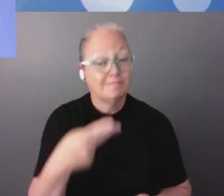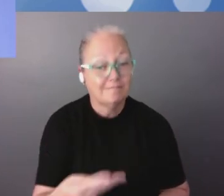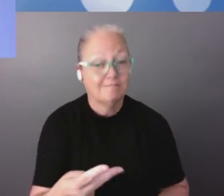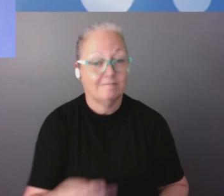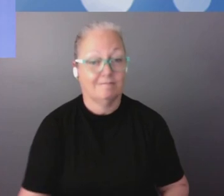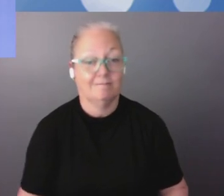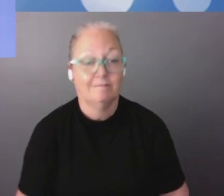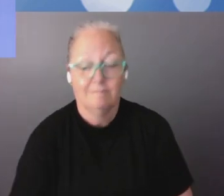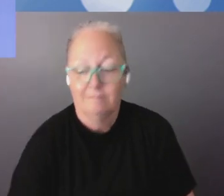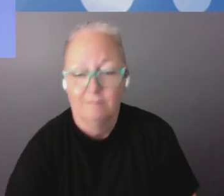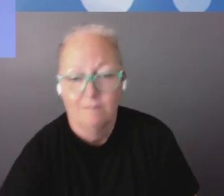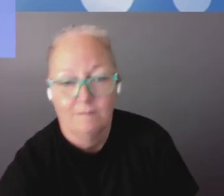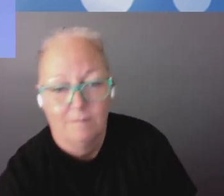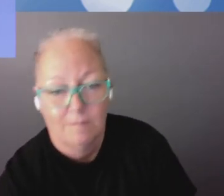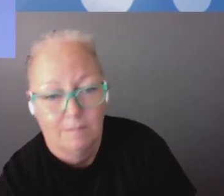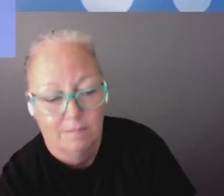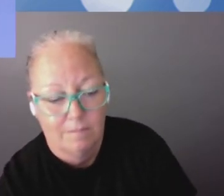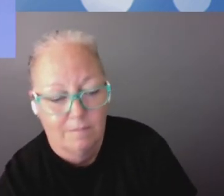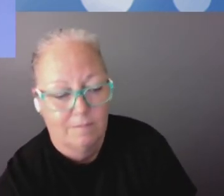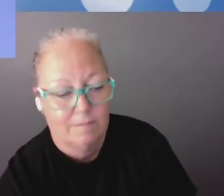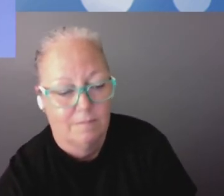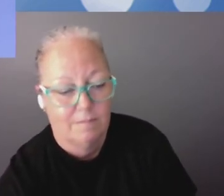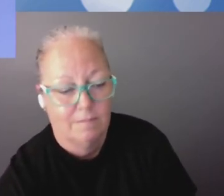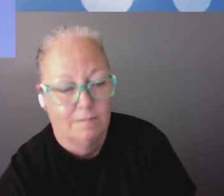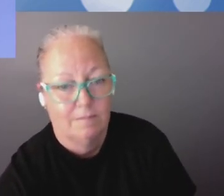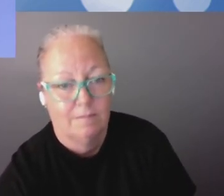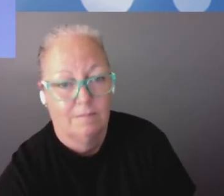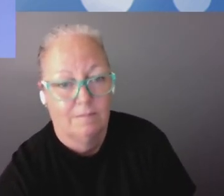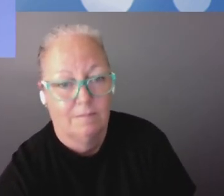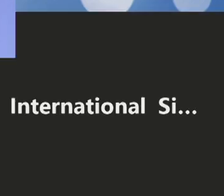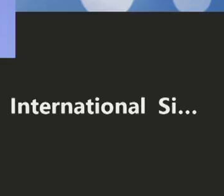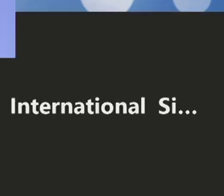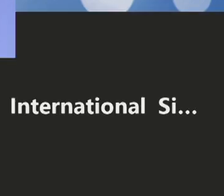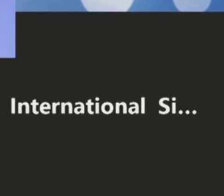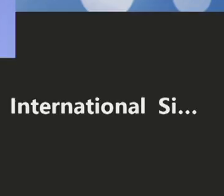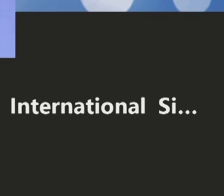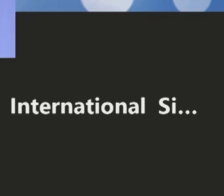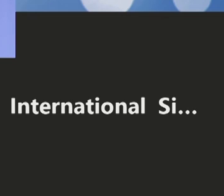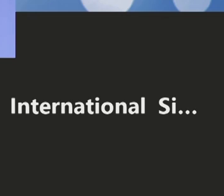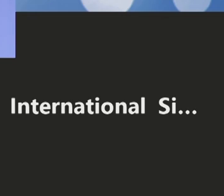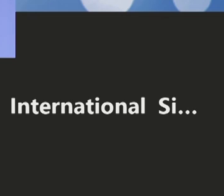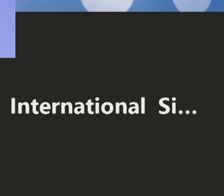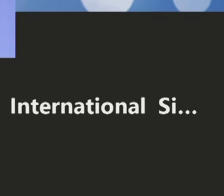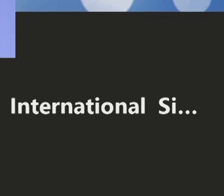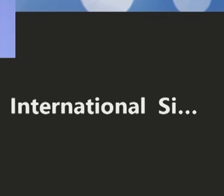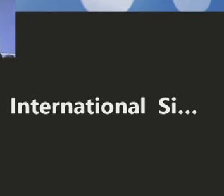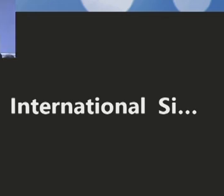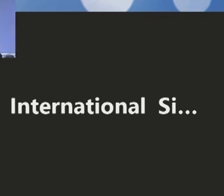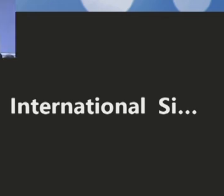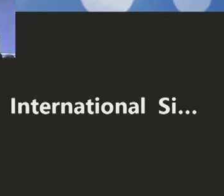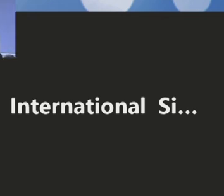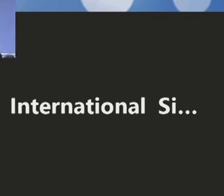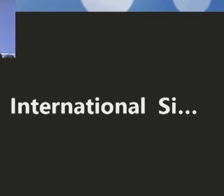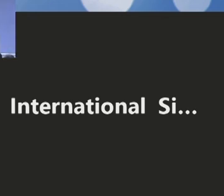будущее без ограничений в цифровой связи. А теперь перед нами господин Ральф Мупита,